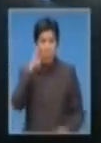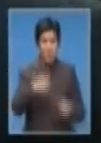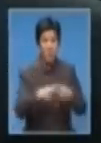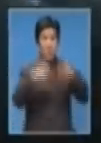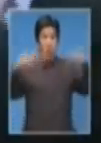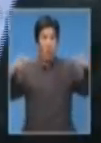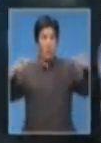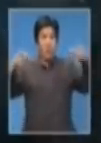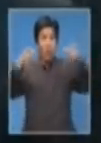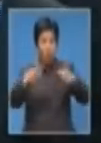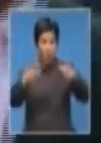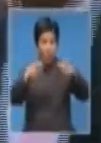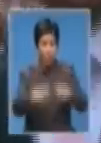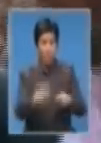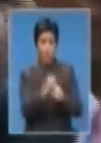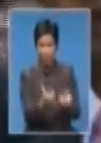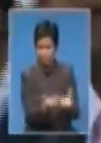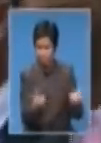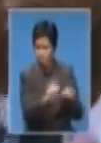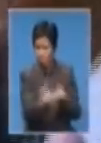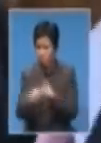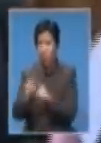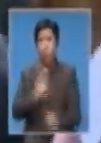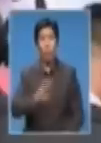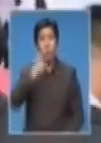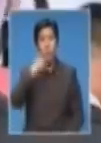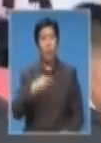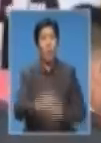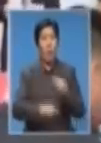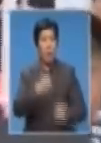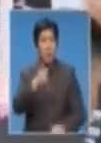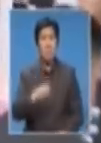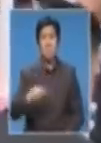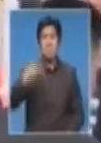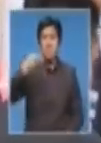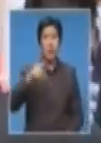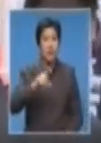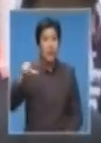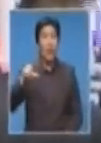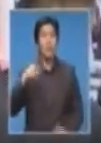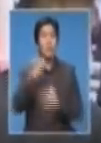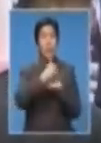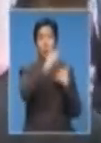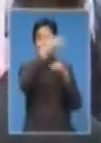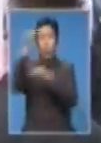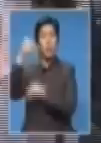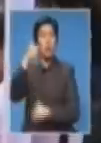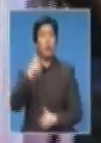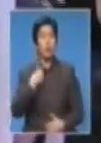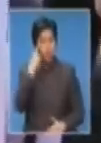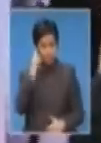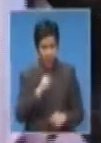เล็กมากมายแล้วก็ผลิตภัณฑ์ต่างๆนะก็ขายได้เป็นหลายหมื่นล้านในต่างประเทศจะได้ไปดูนะครับแล้วอะไร